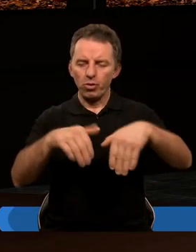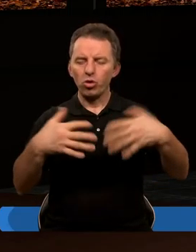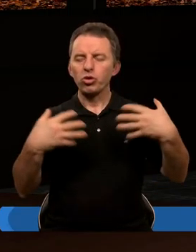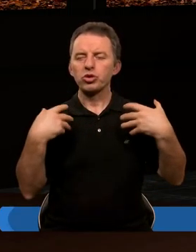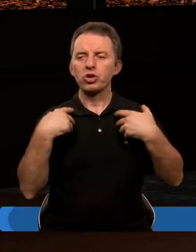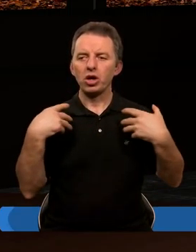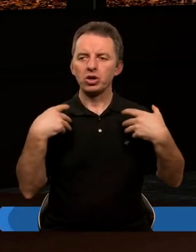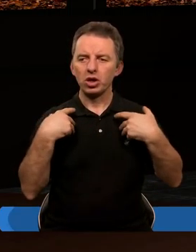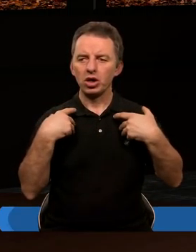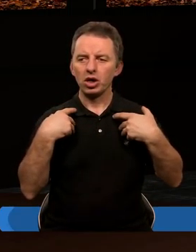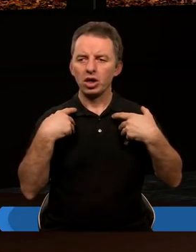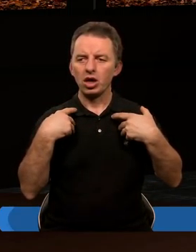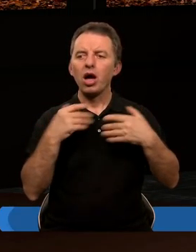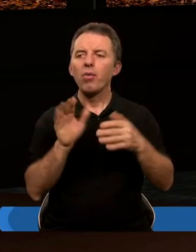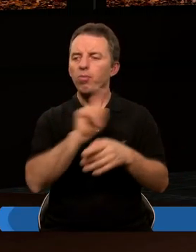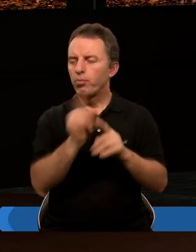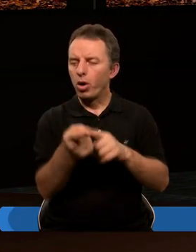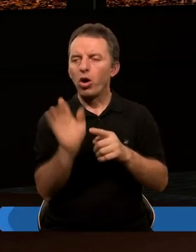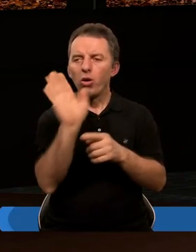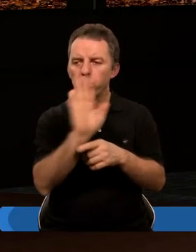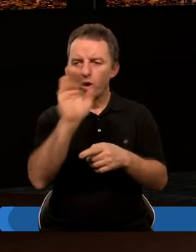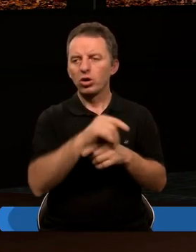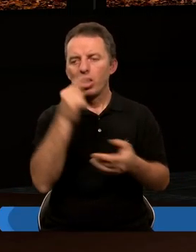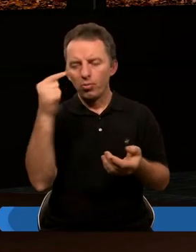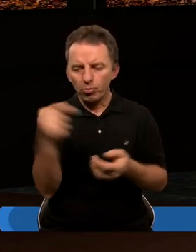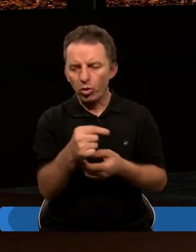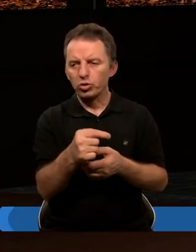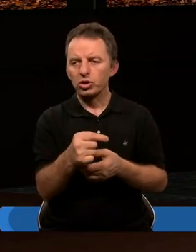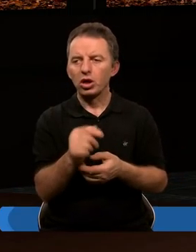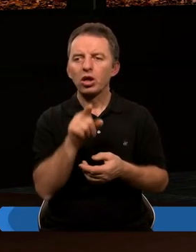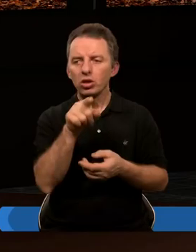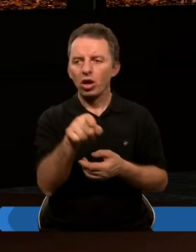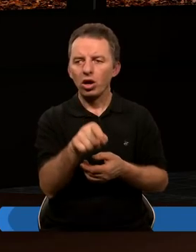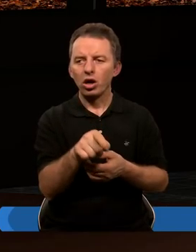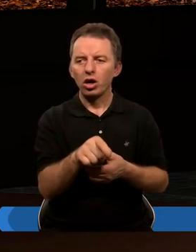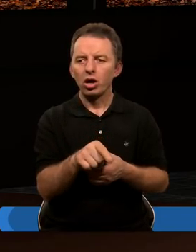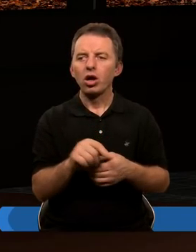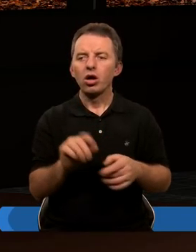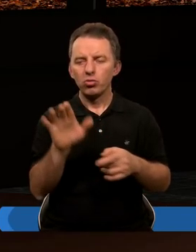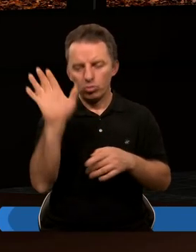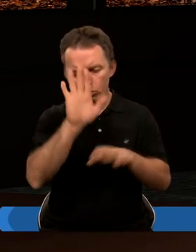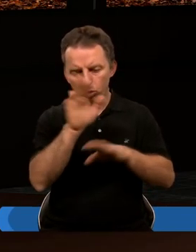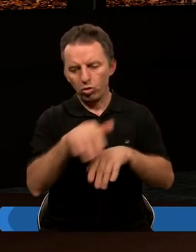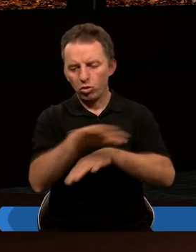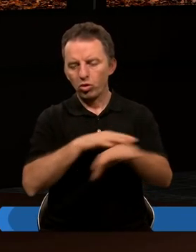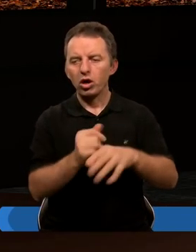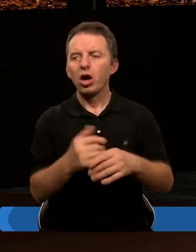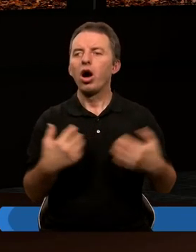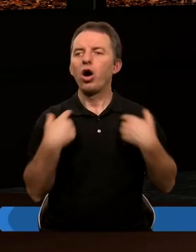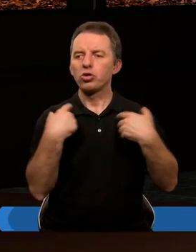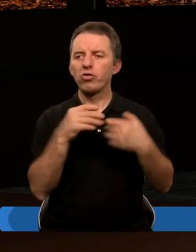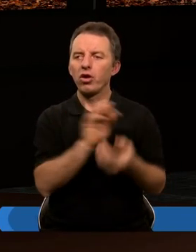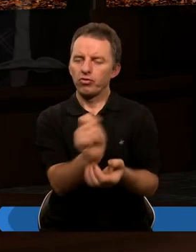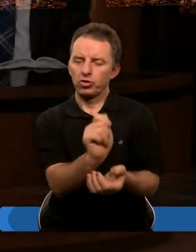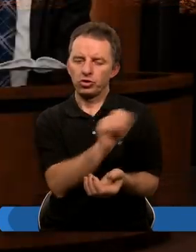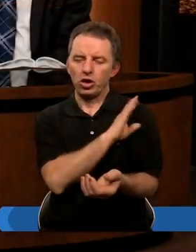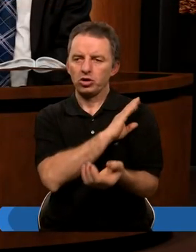żyć po Bożemu, to musi go Duch Boży ożywić, skrzesić z martwych.